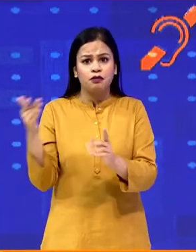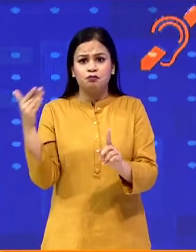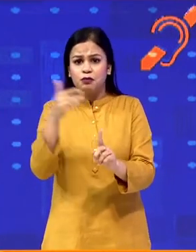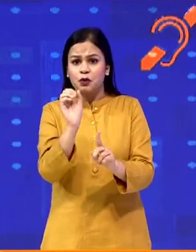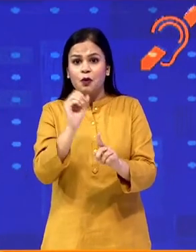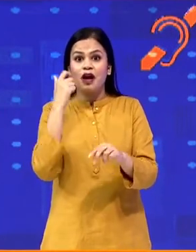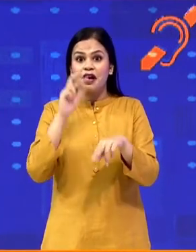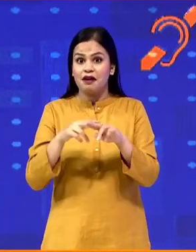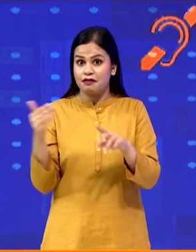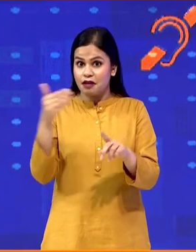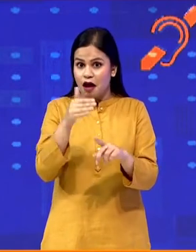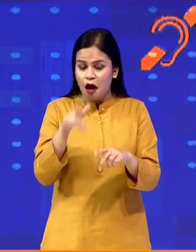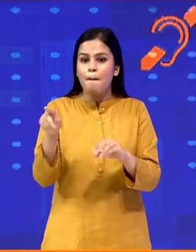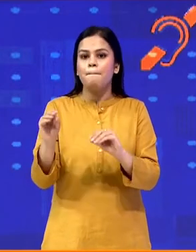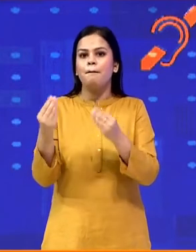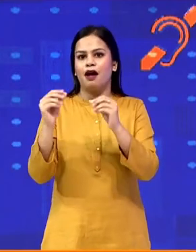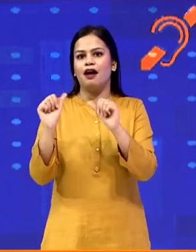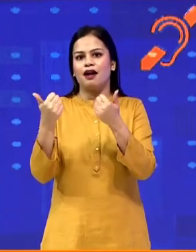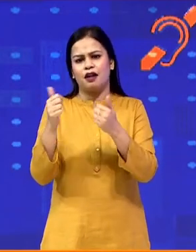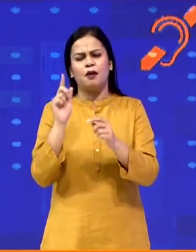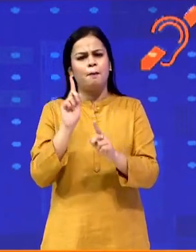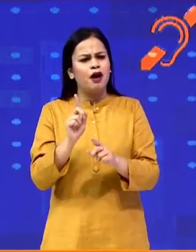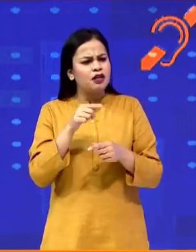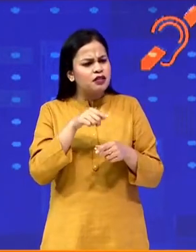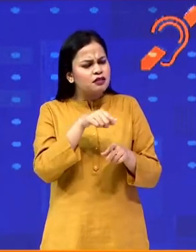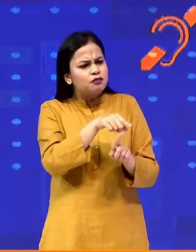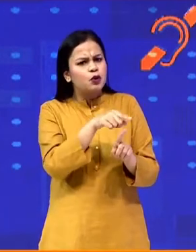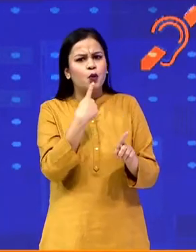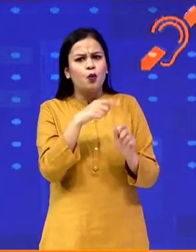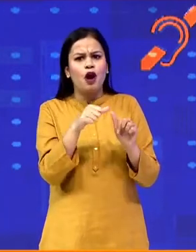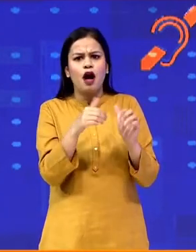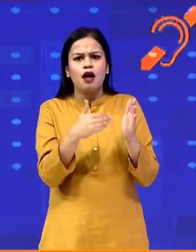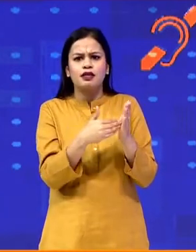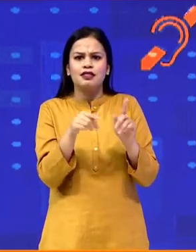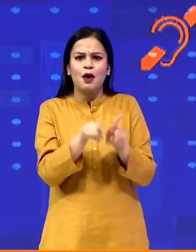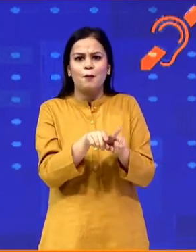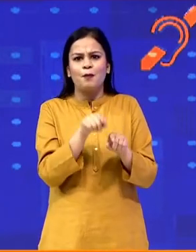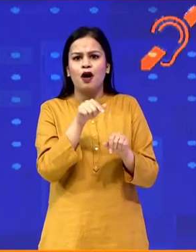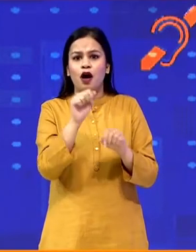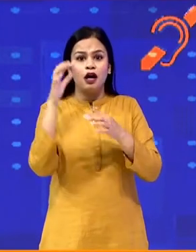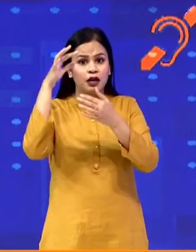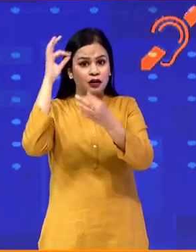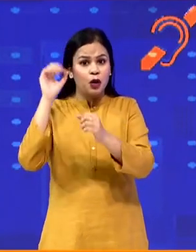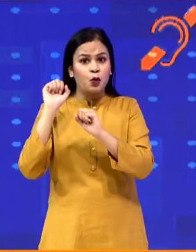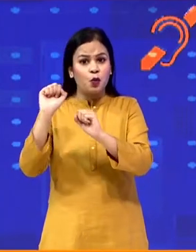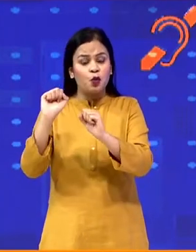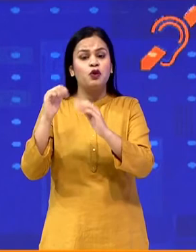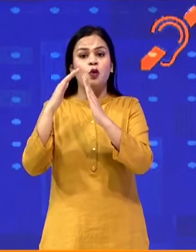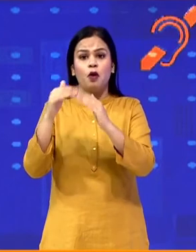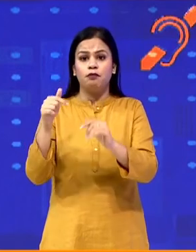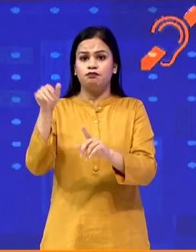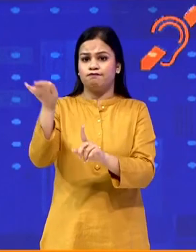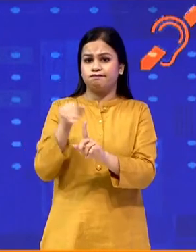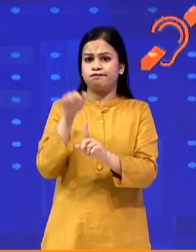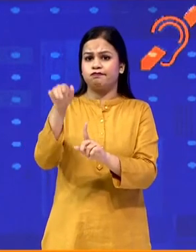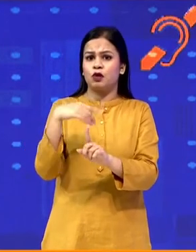तो शायद बेहतर होता लेकिन आप ही तो नेहरू गांधी परिवार के लोगों को घर-घर से बुला बुला के इलेक्शन लड़वाते थे